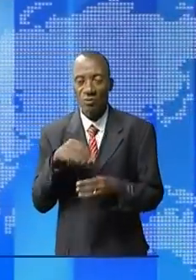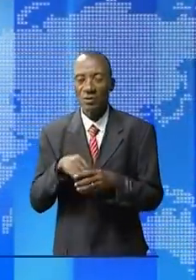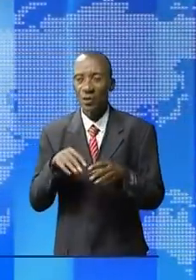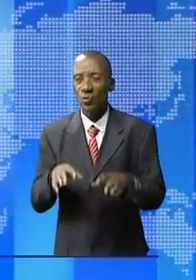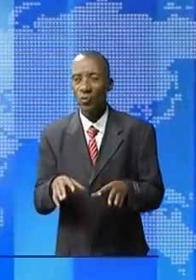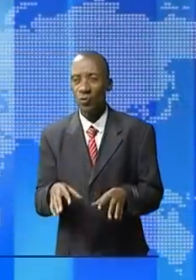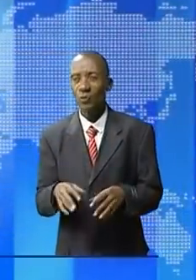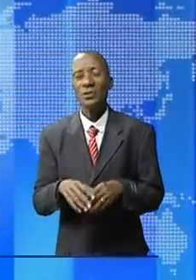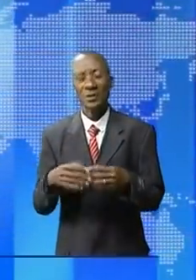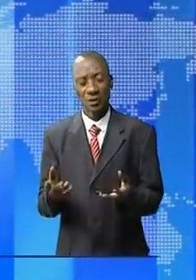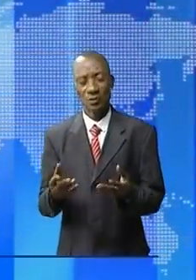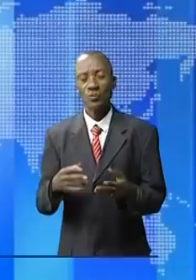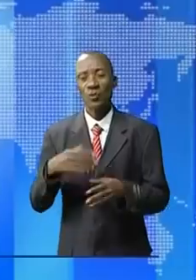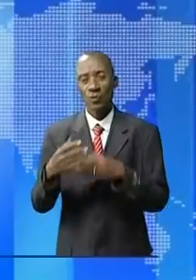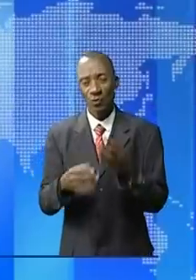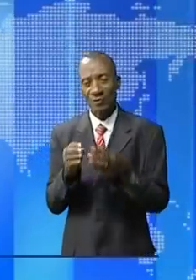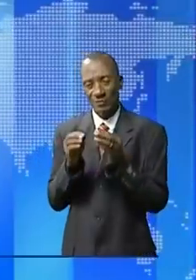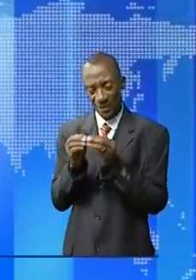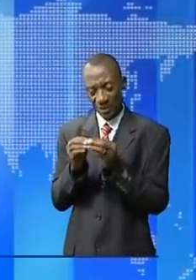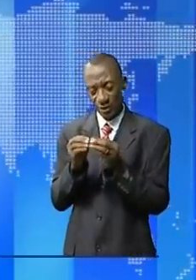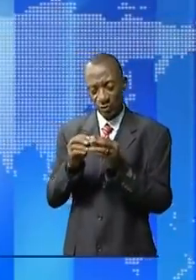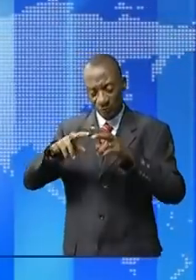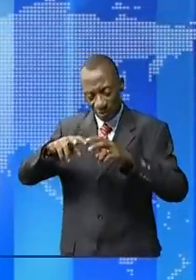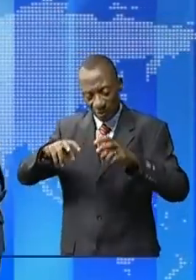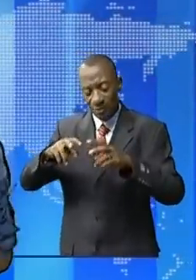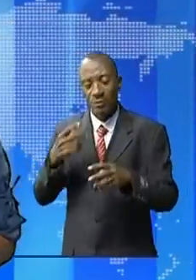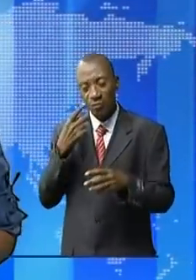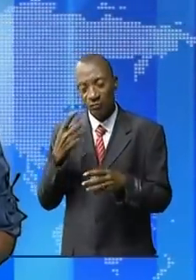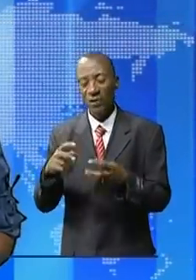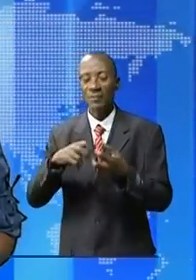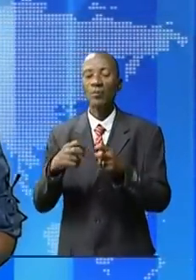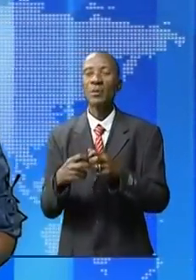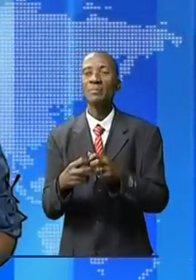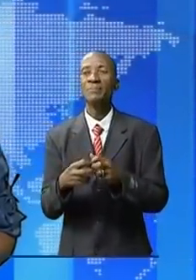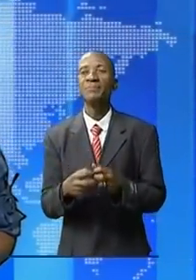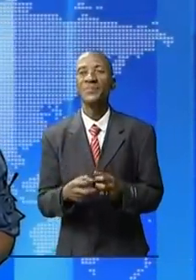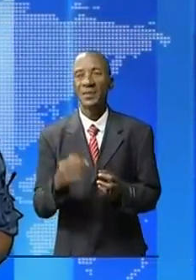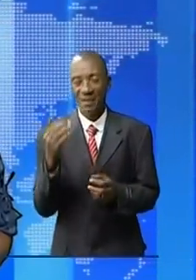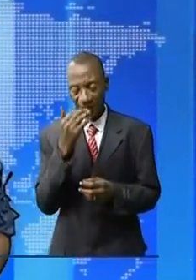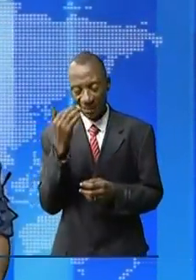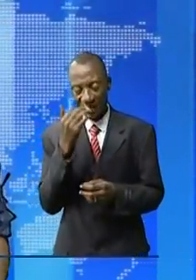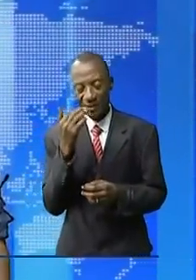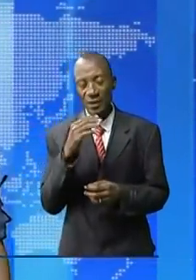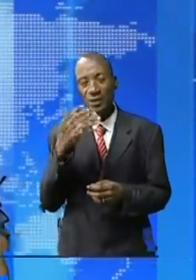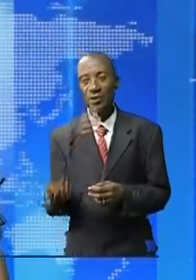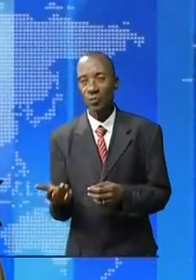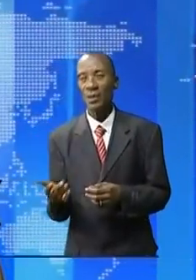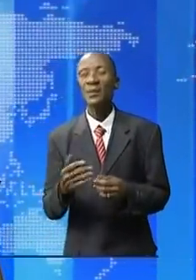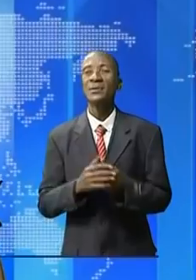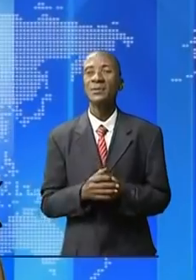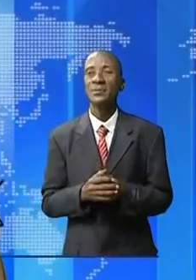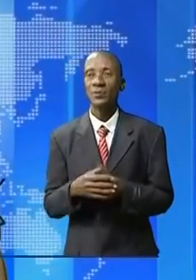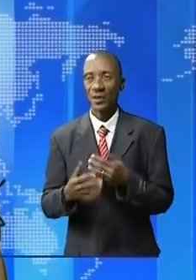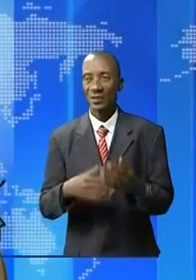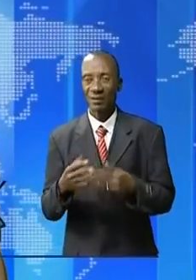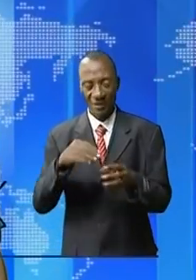avec aminoglycoside? Ce sujet a servi d'une étude approfondie d'une thèse d'agrégation